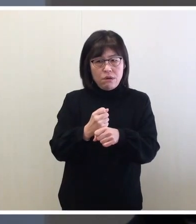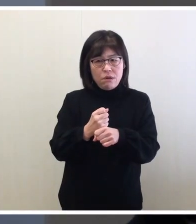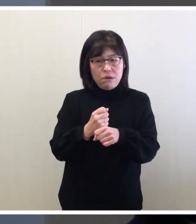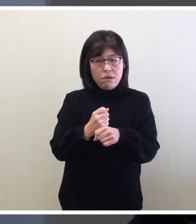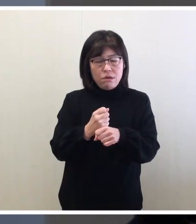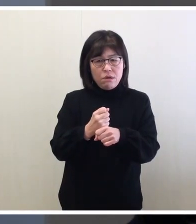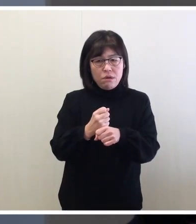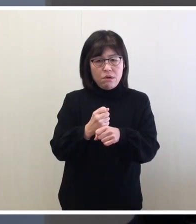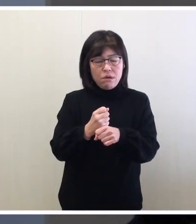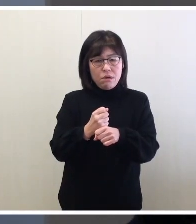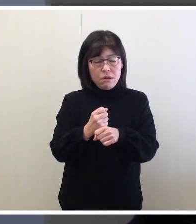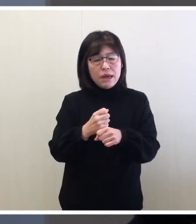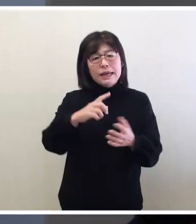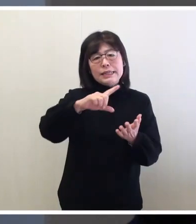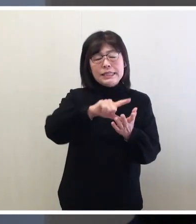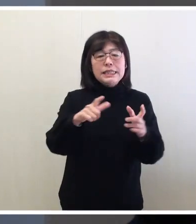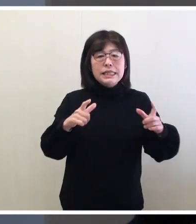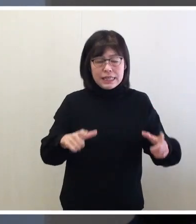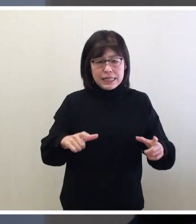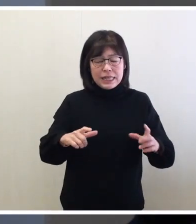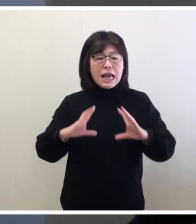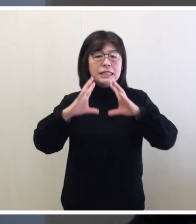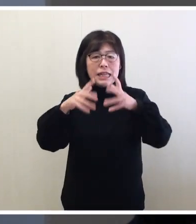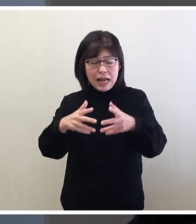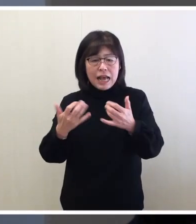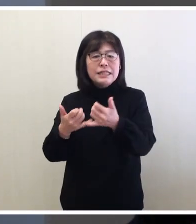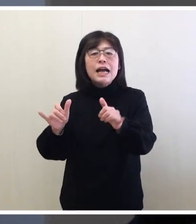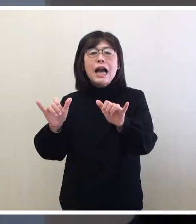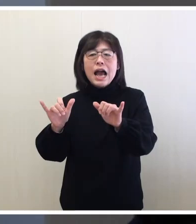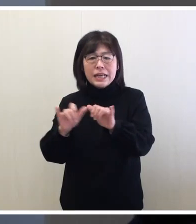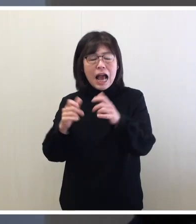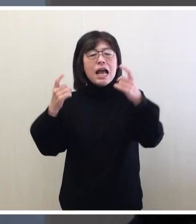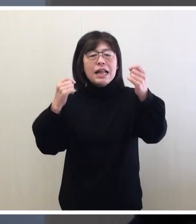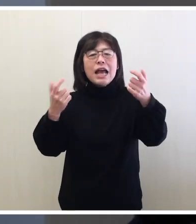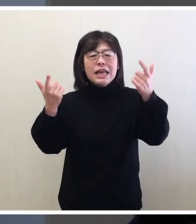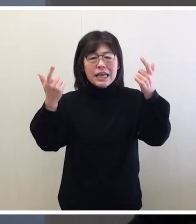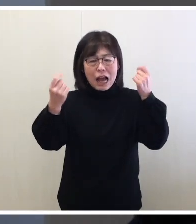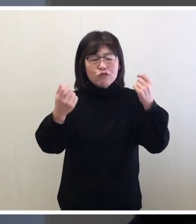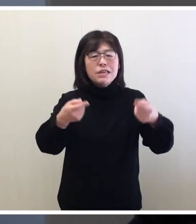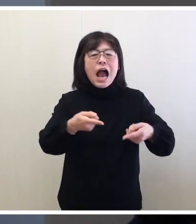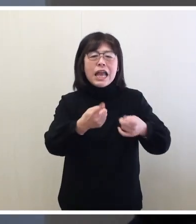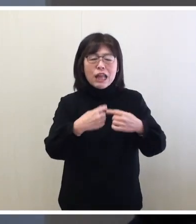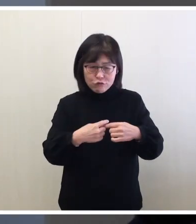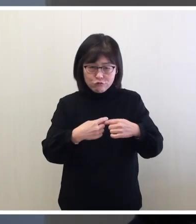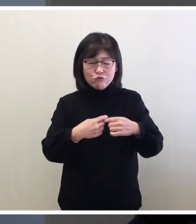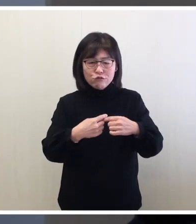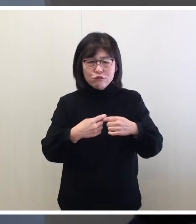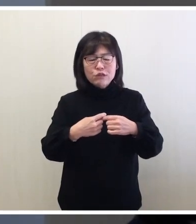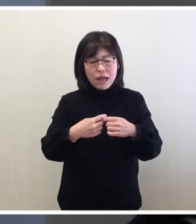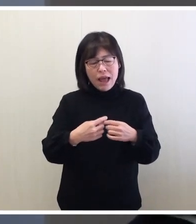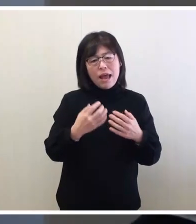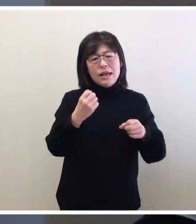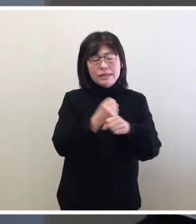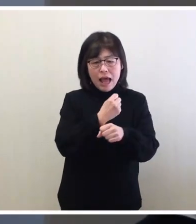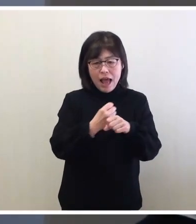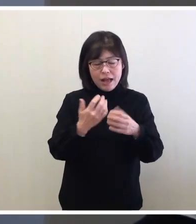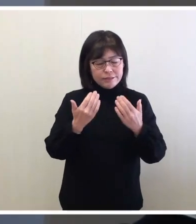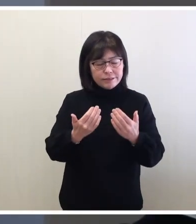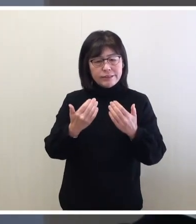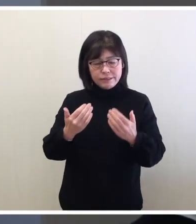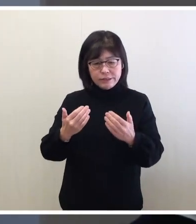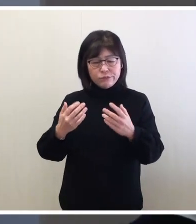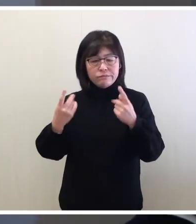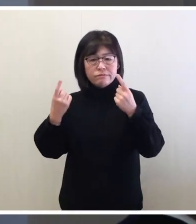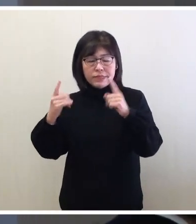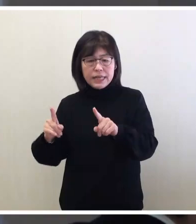げております。地域、社会、世界が大学の方に入ってくる、いわゆる産官学民連携の